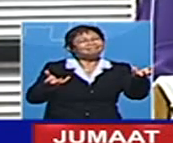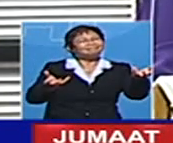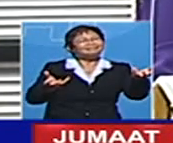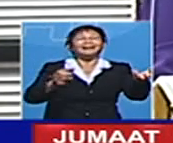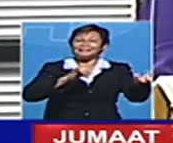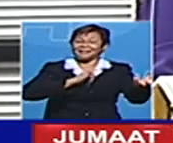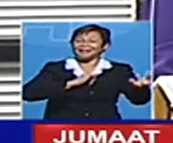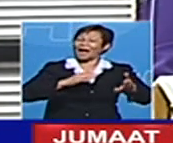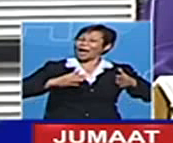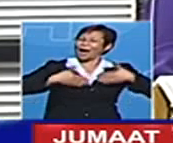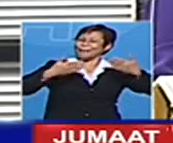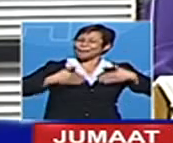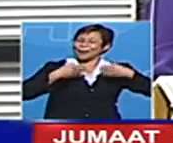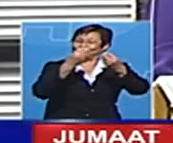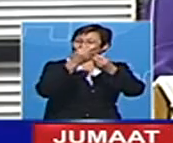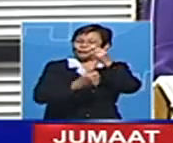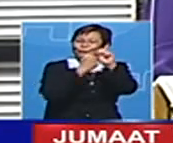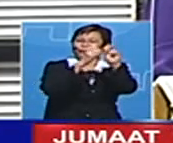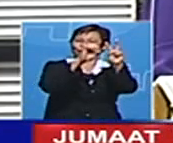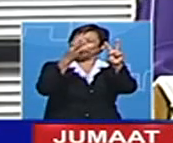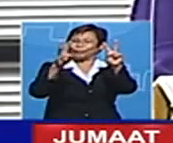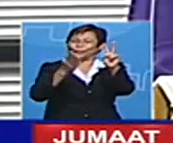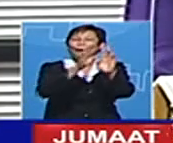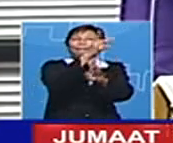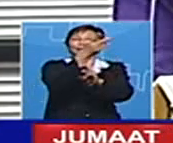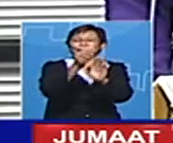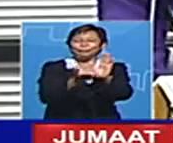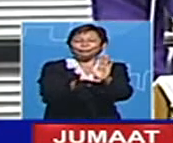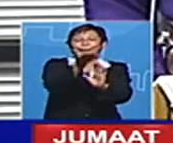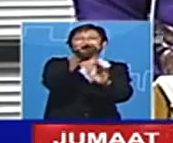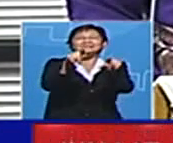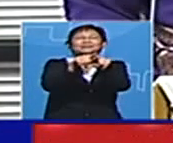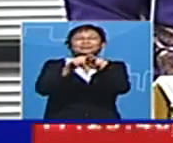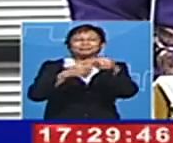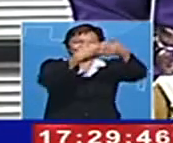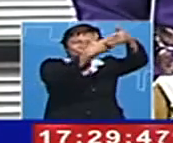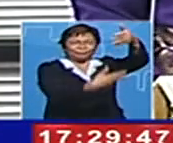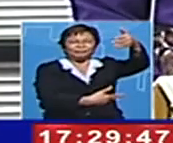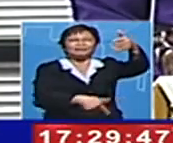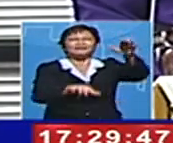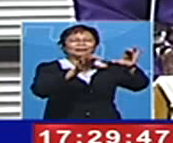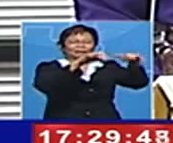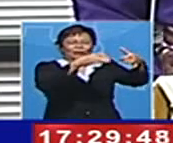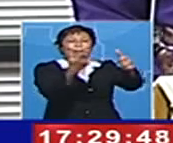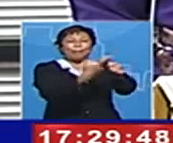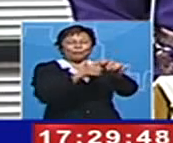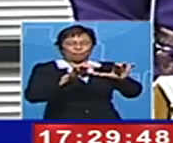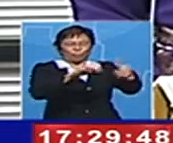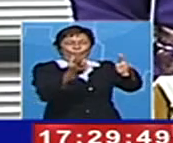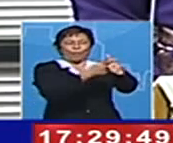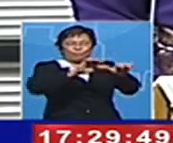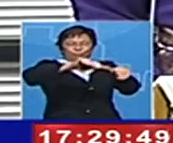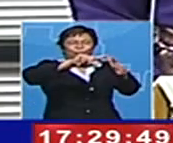saya umumkan jumlah br1m tahun 2016 akan dinaikkan seperti berikut pertama satu kategori baru